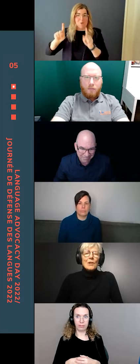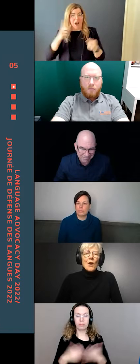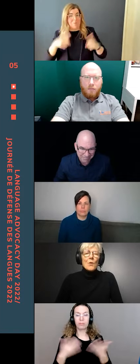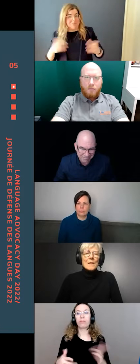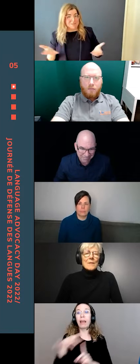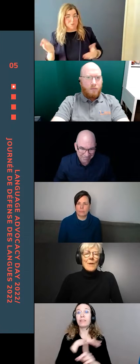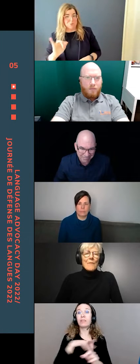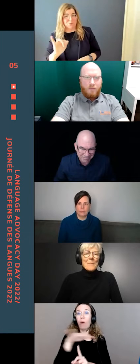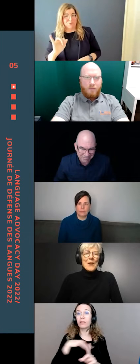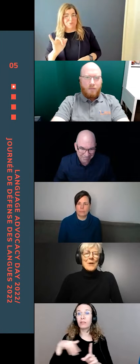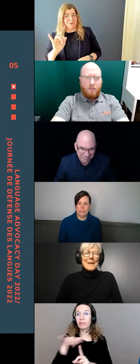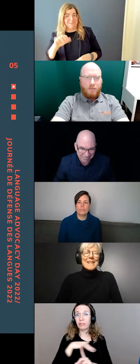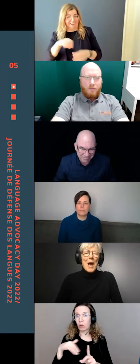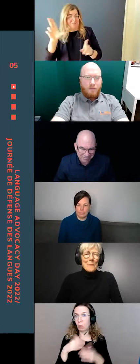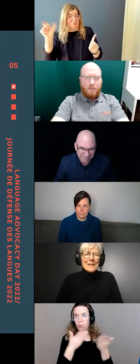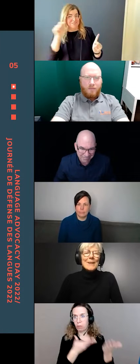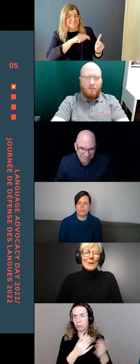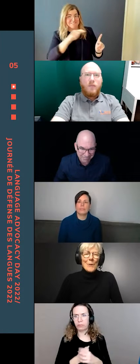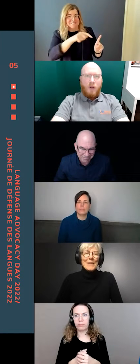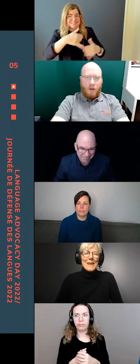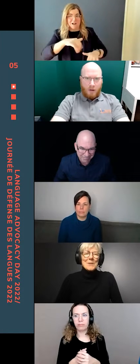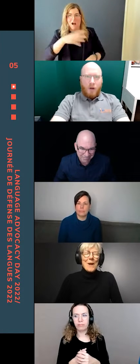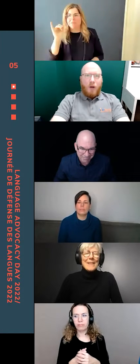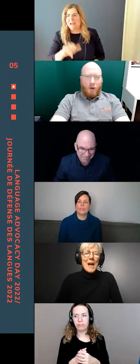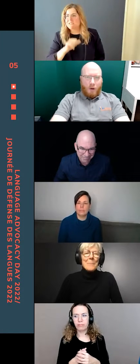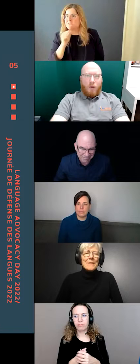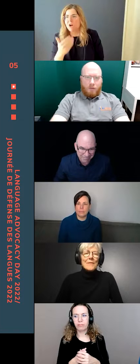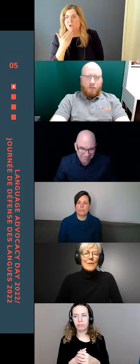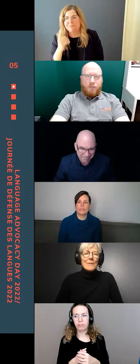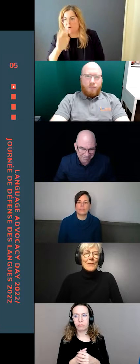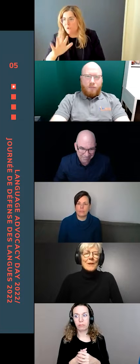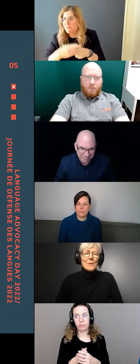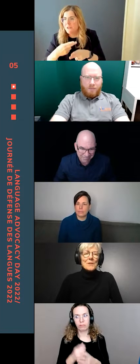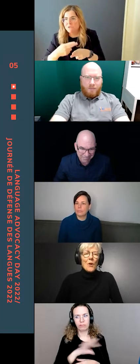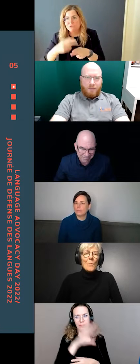concernant la situation, il semble que